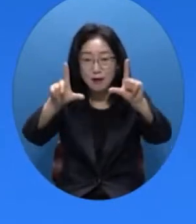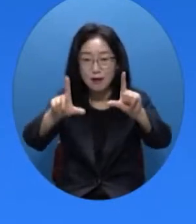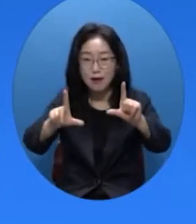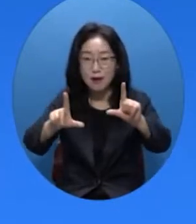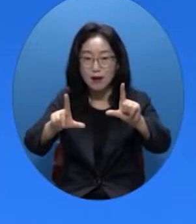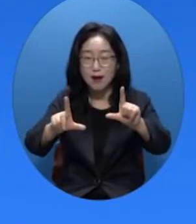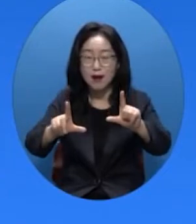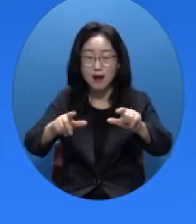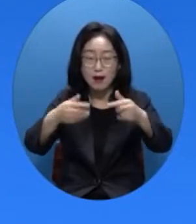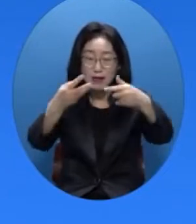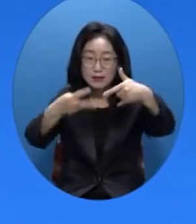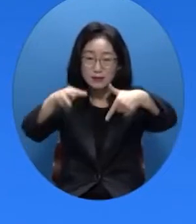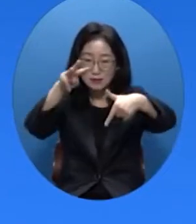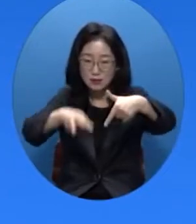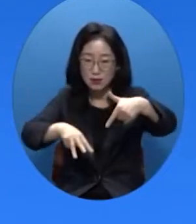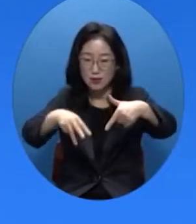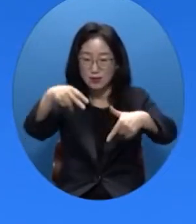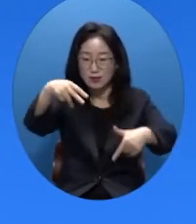해서